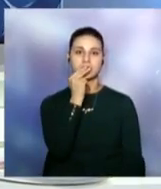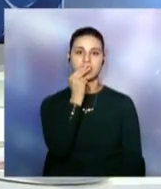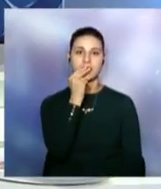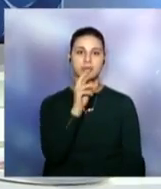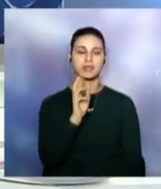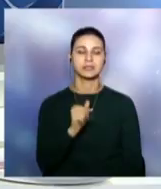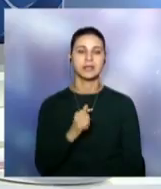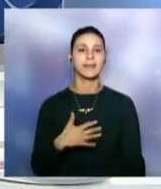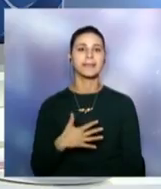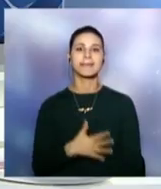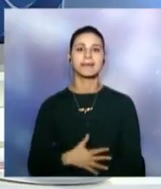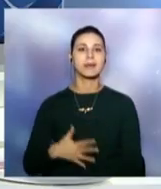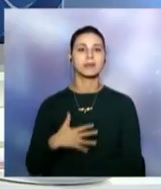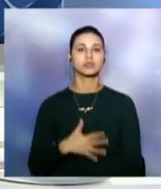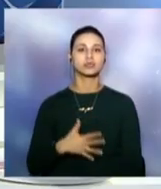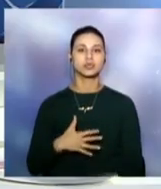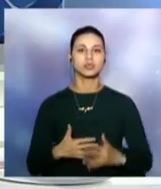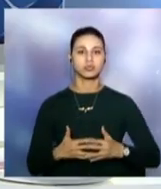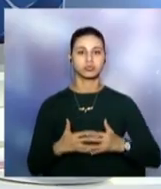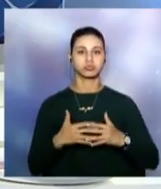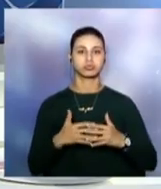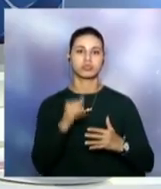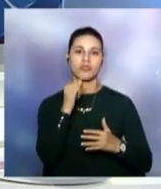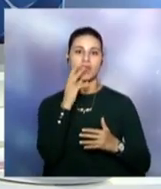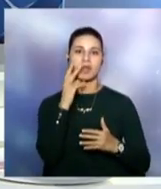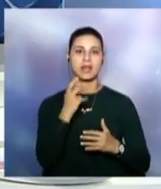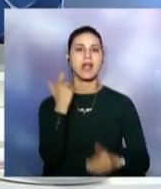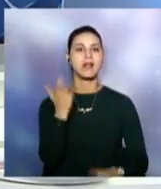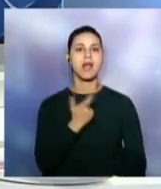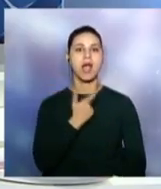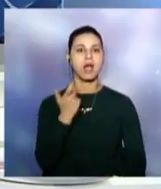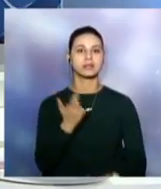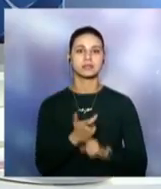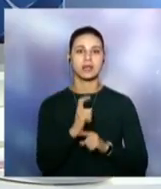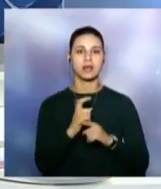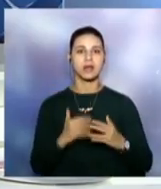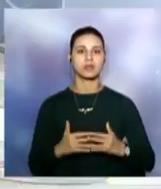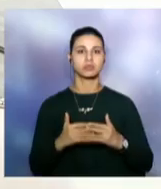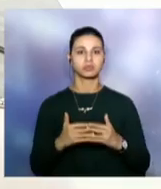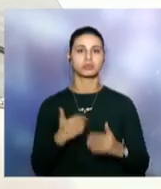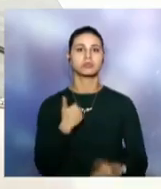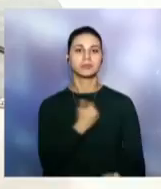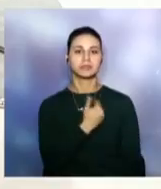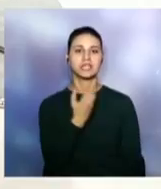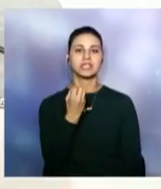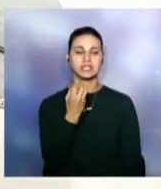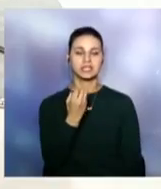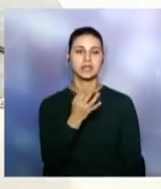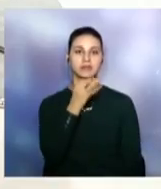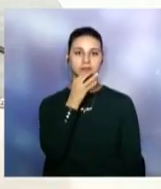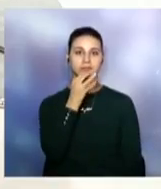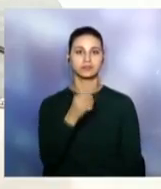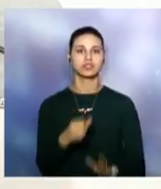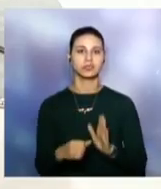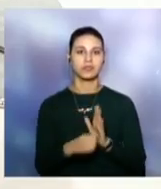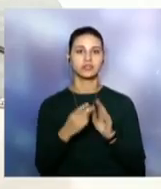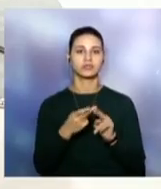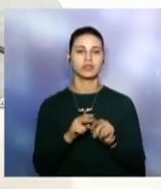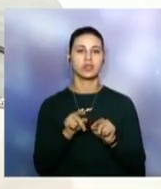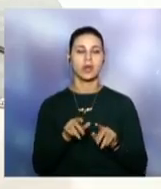და მუცლის შებერილობას და გასწარმოქმნას. მე კიდევ რამდენიმე პროდუქტი მინდა შემოვაშველო აი